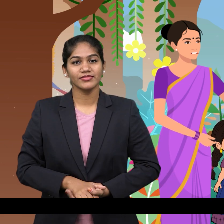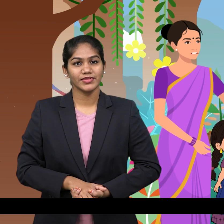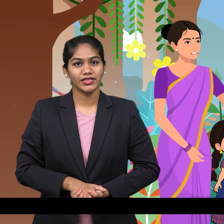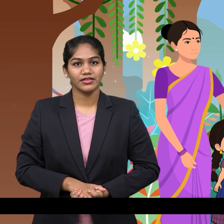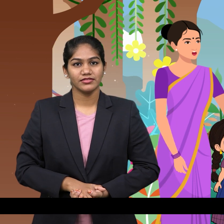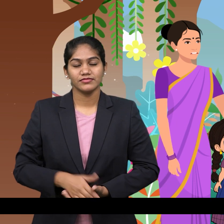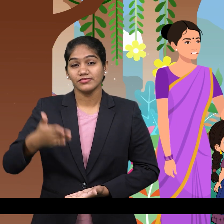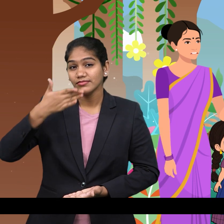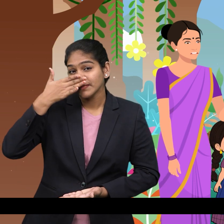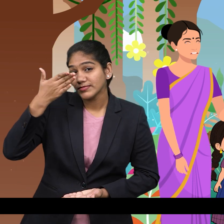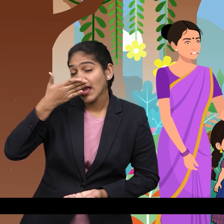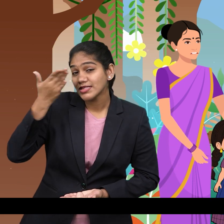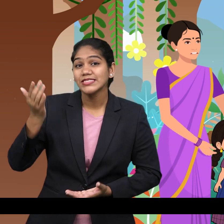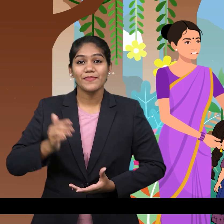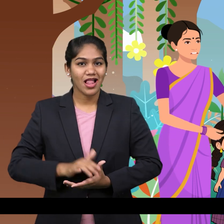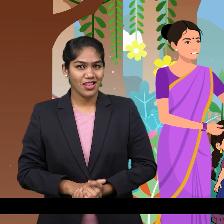गंध,